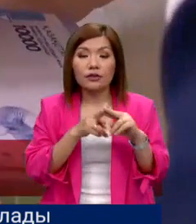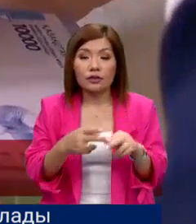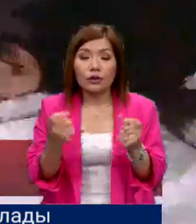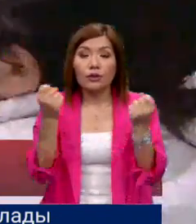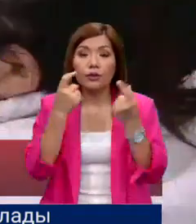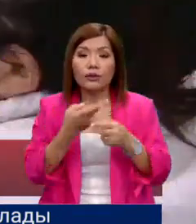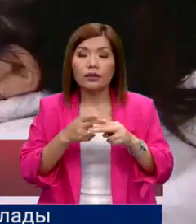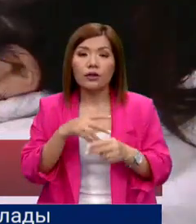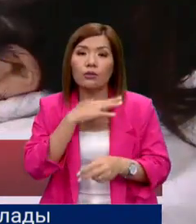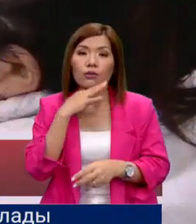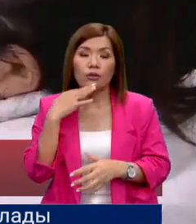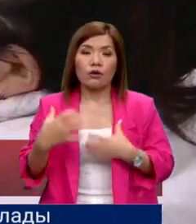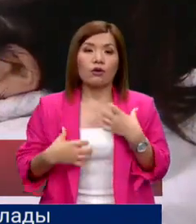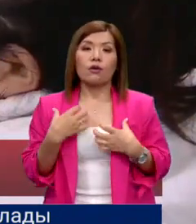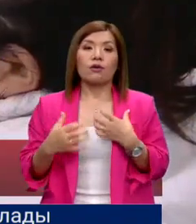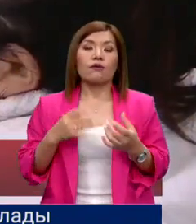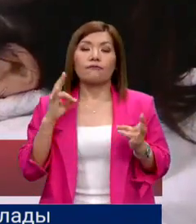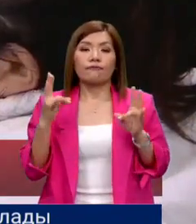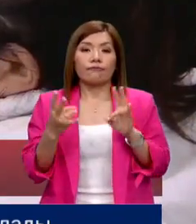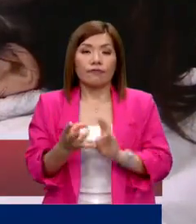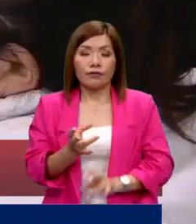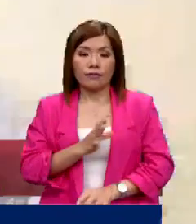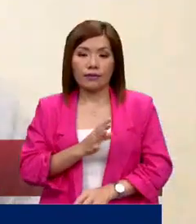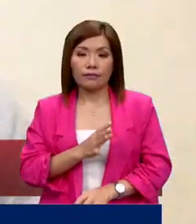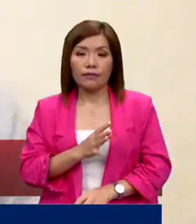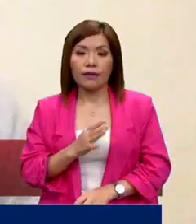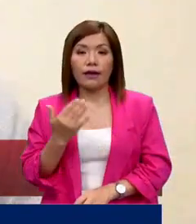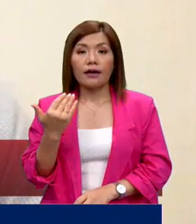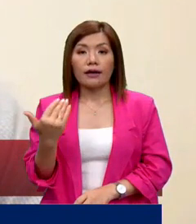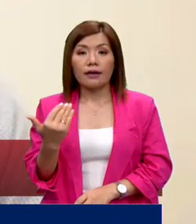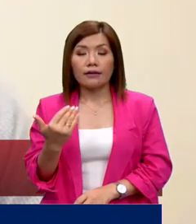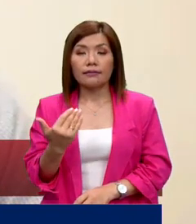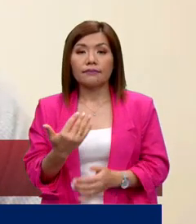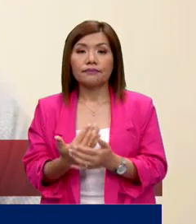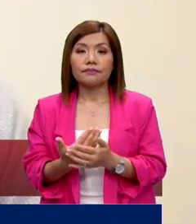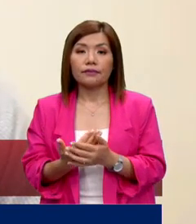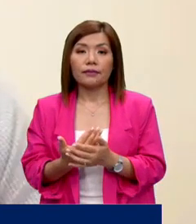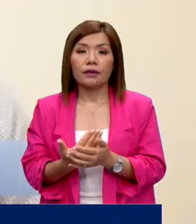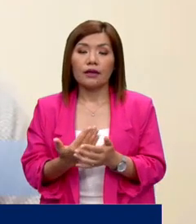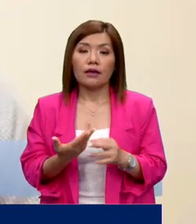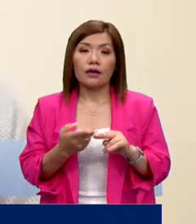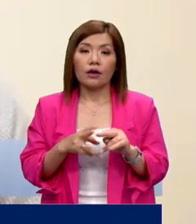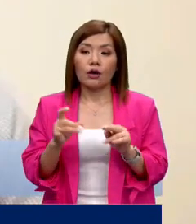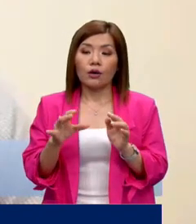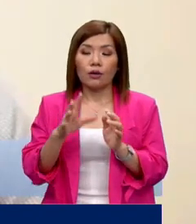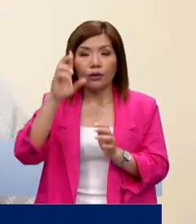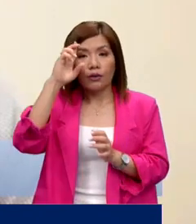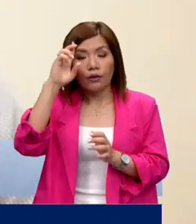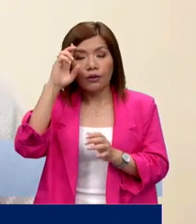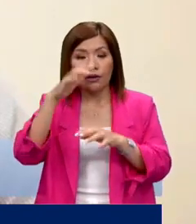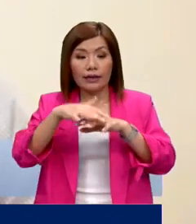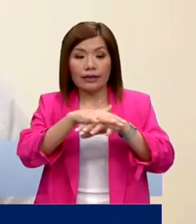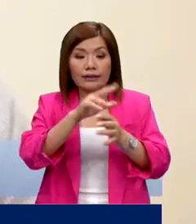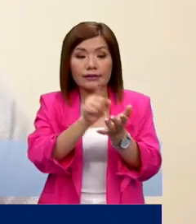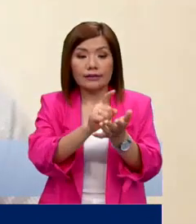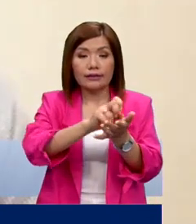шыққанда, көпшілік шу ете қалған еді. От этого выиграет государство. Бюджет будет пополняться, можно зарплату госслужащим. Халық